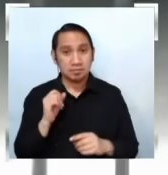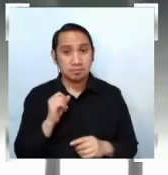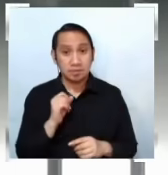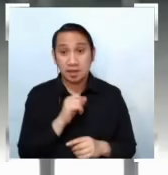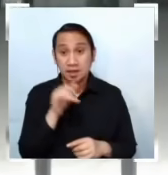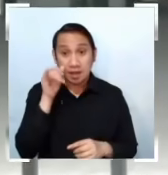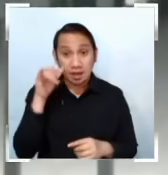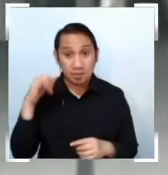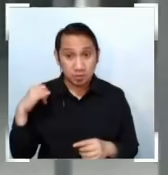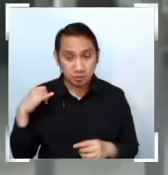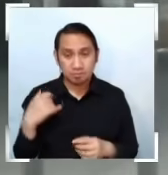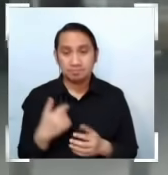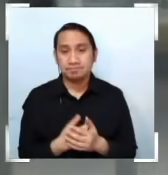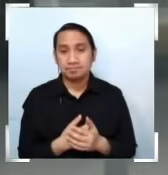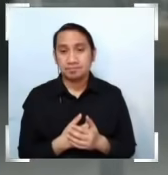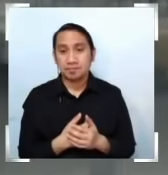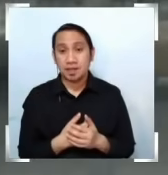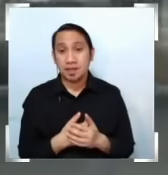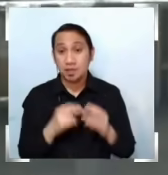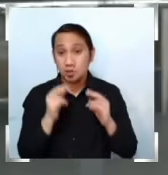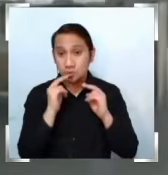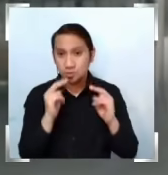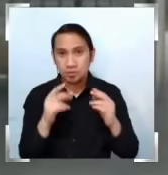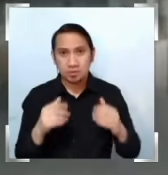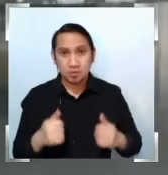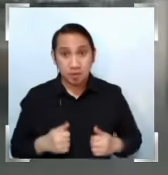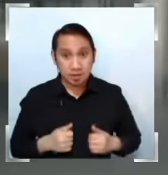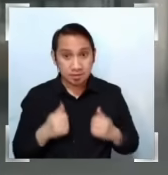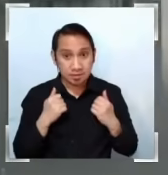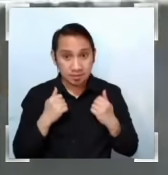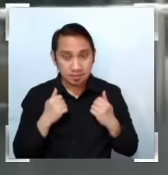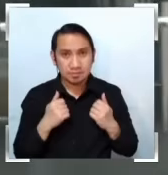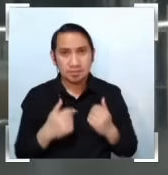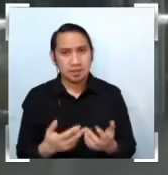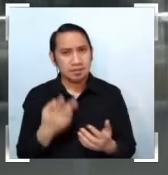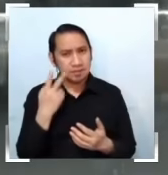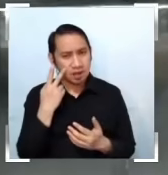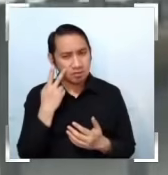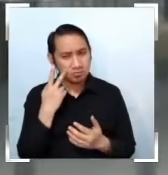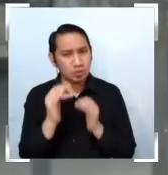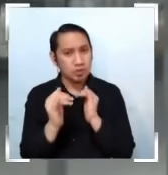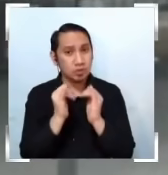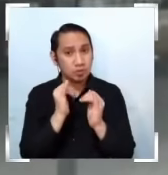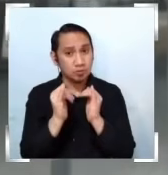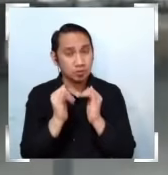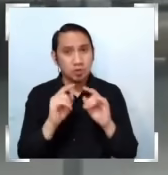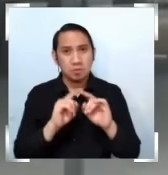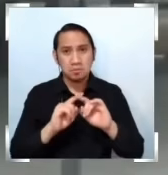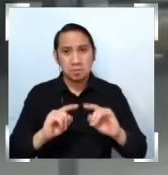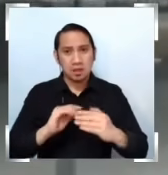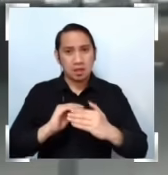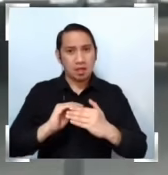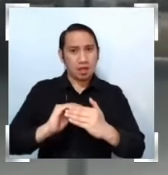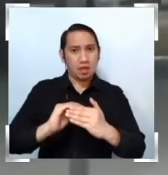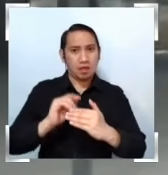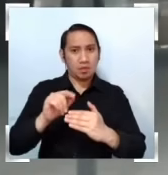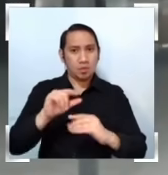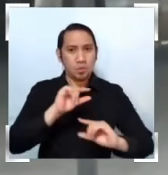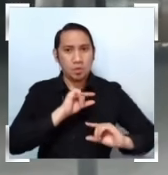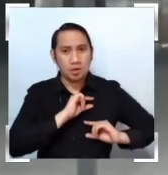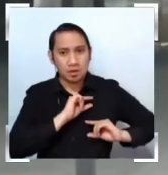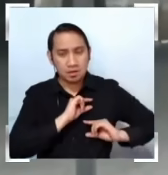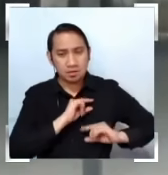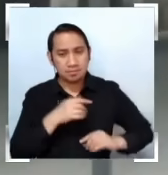GMA News ang nakadeklarang address ng Pharmaly para kunin ang kanilang panig, pero hinarang kami ng gwardiya ng gusali. Nang tawagan sa